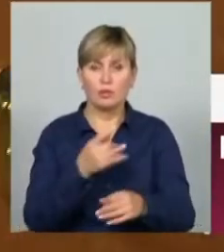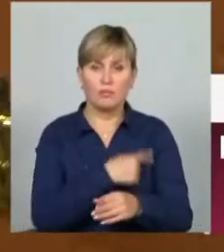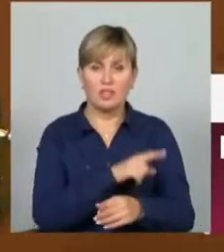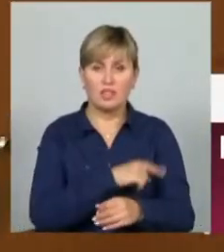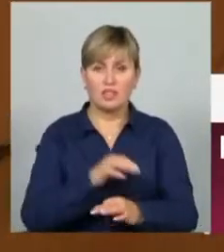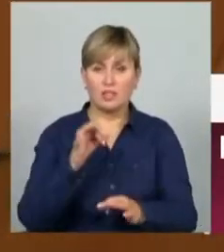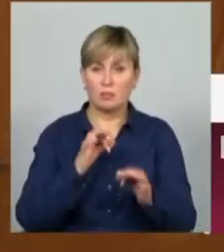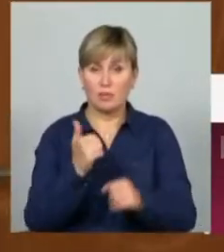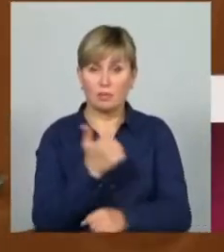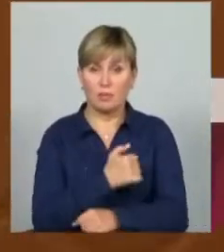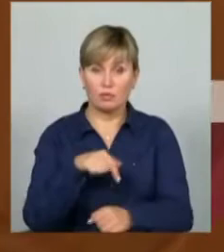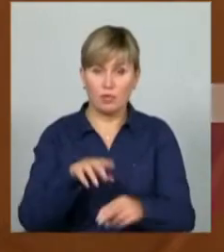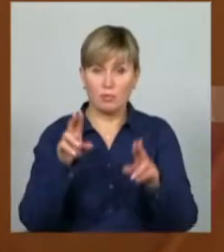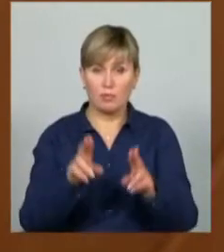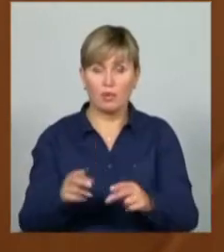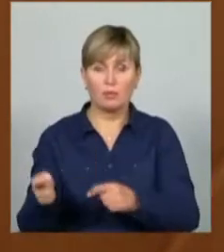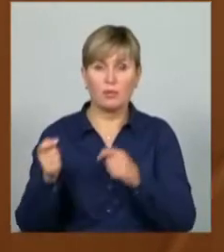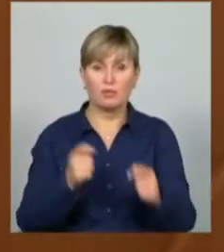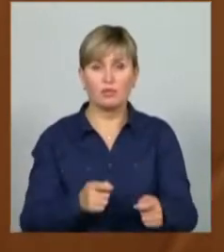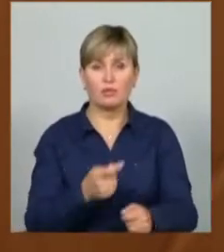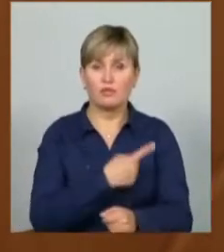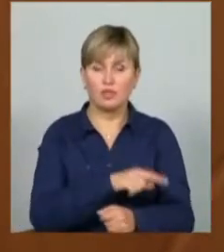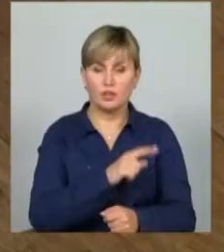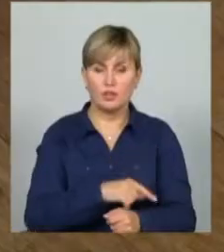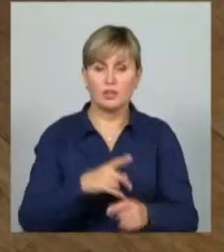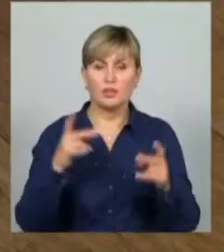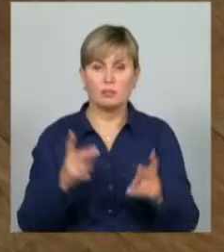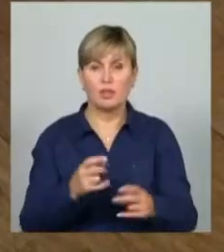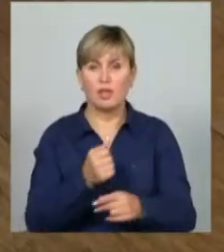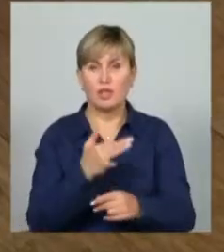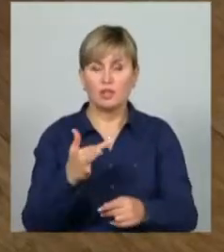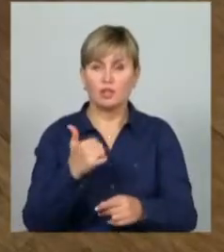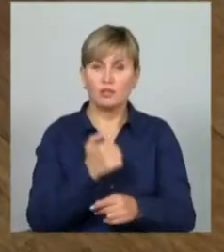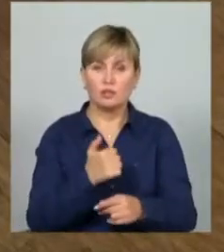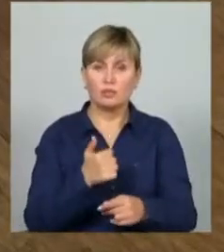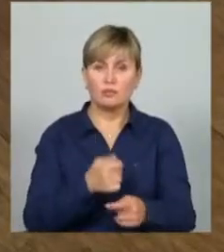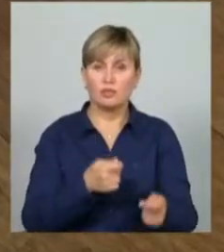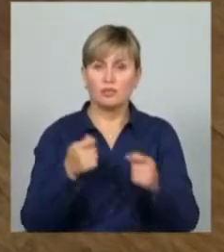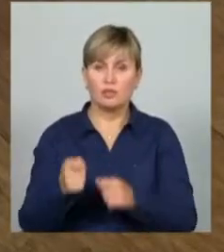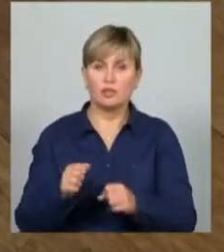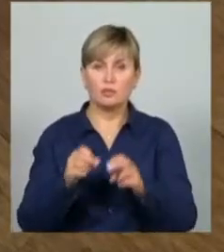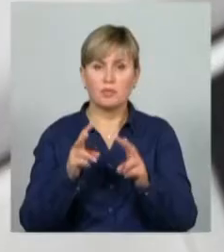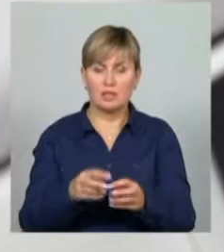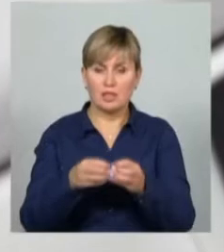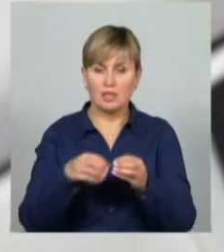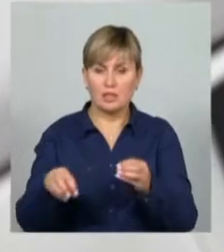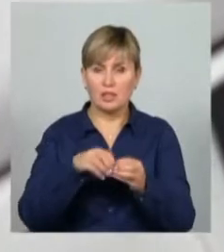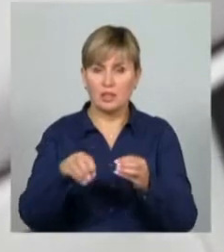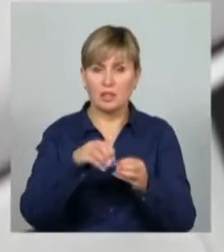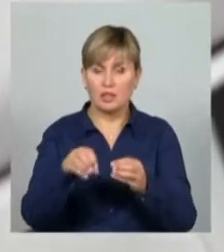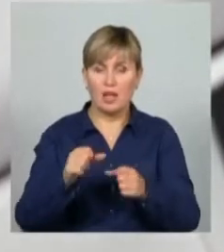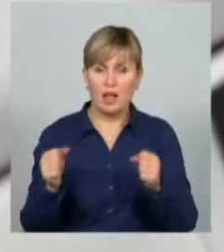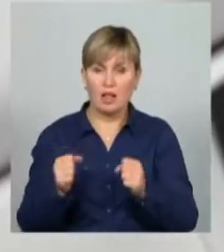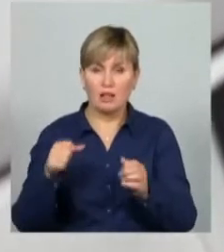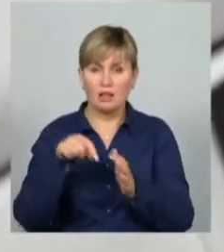Медицинский препарат сюда по правилам привозят врачи. Необходимое количество доз доставляют в специальном переносном